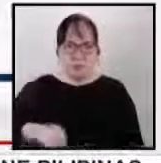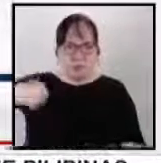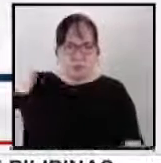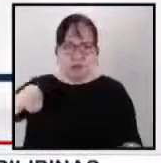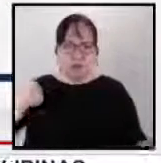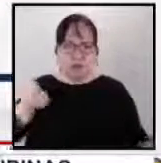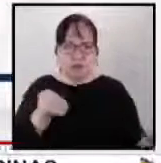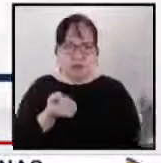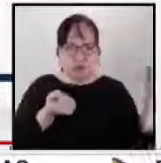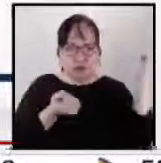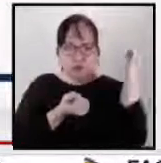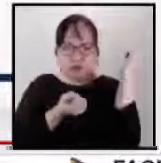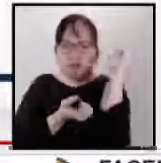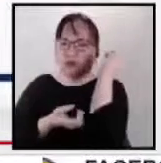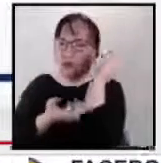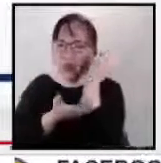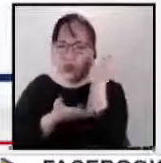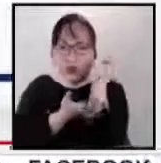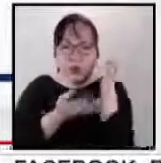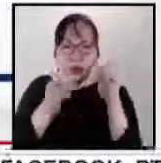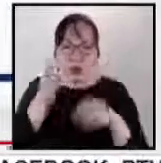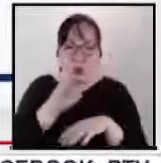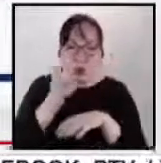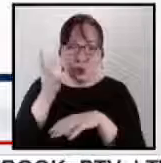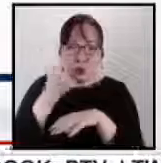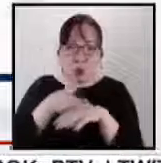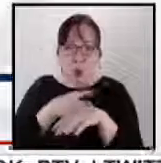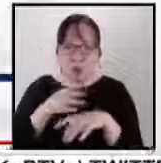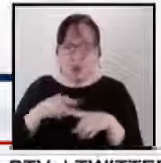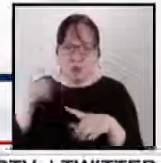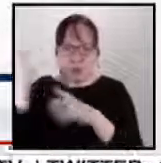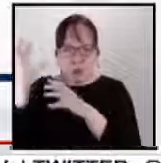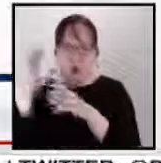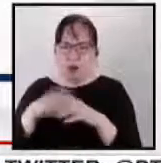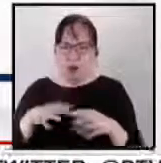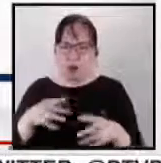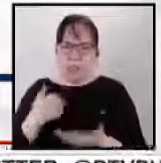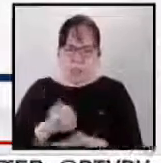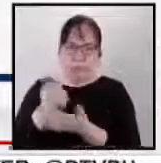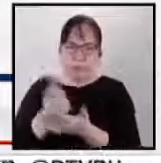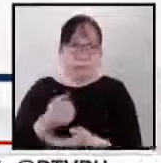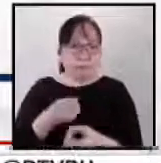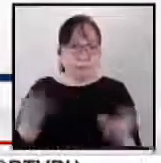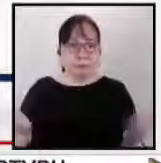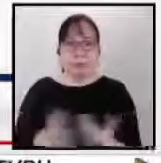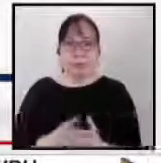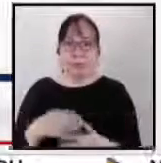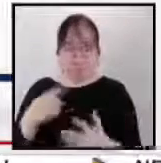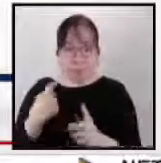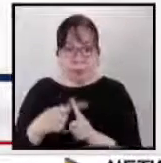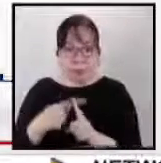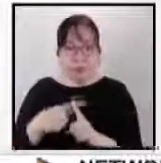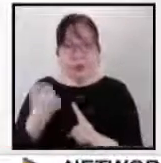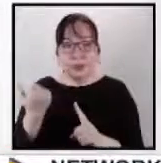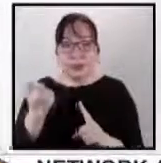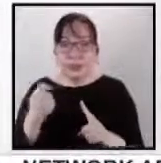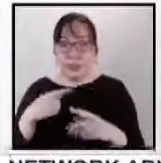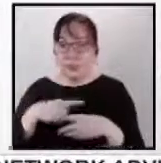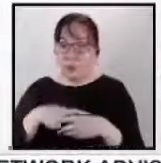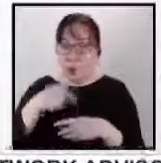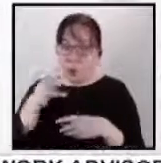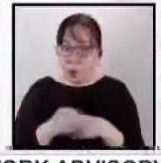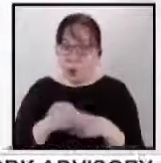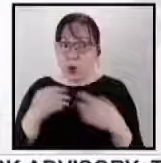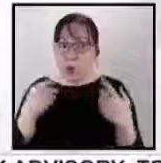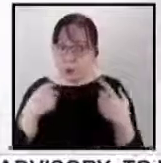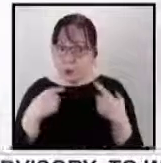clearing at disposal ng mga naapektuhang coconut trees. Bukod dito, ilang programa rin ng ahensya ang agad na nai-realign upang